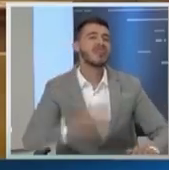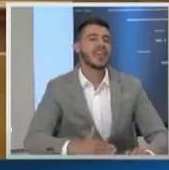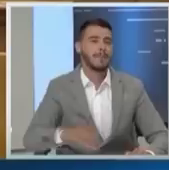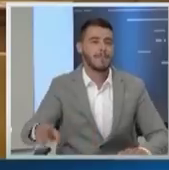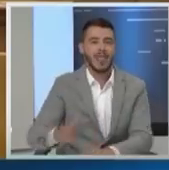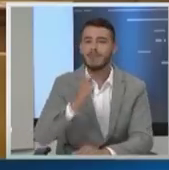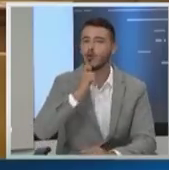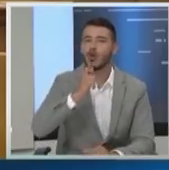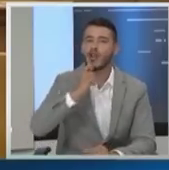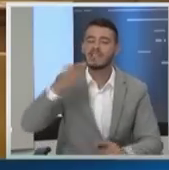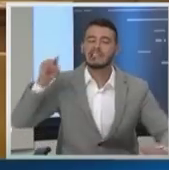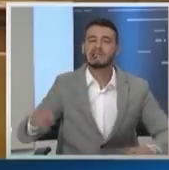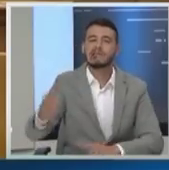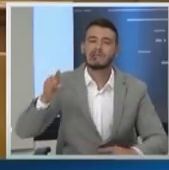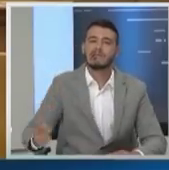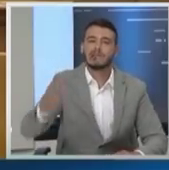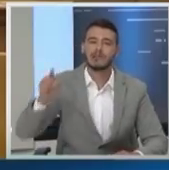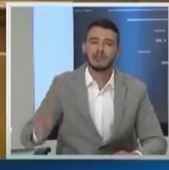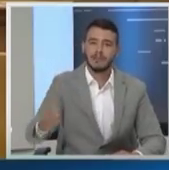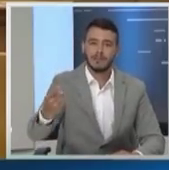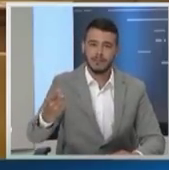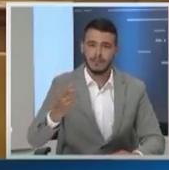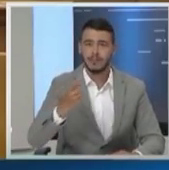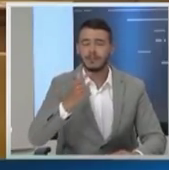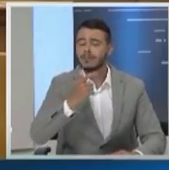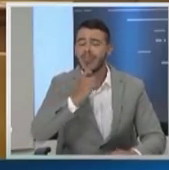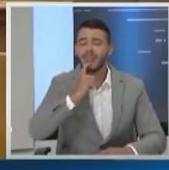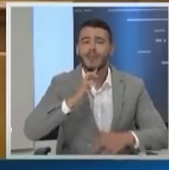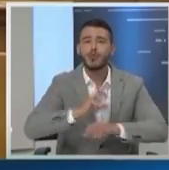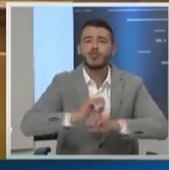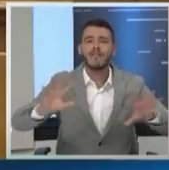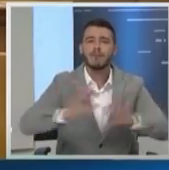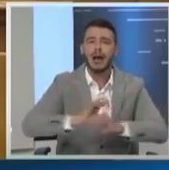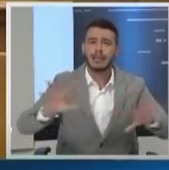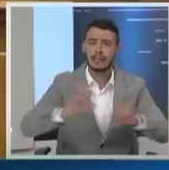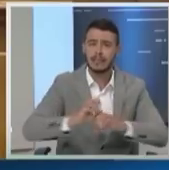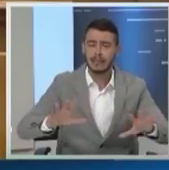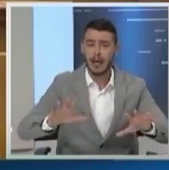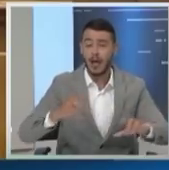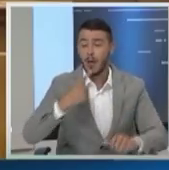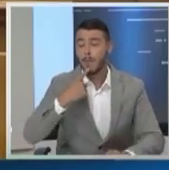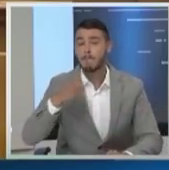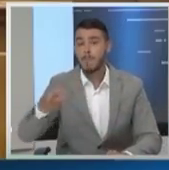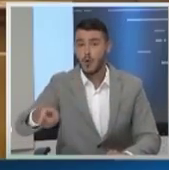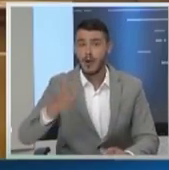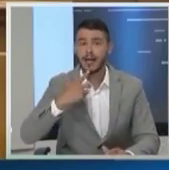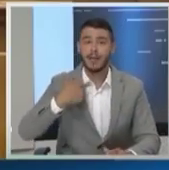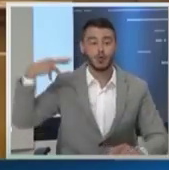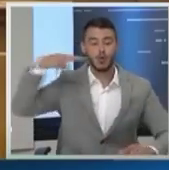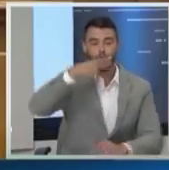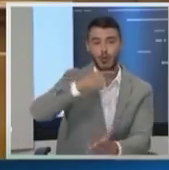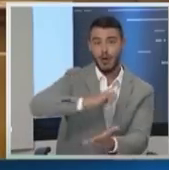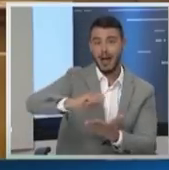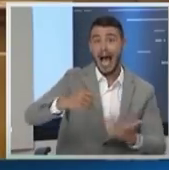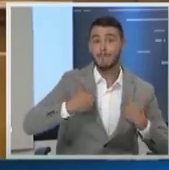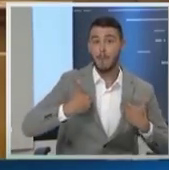δημοσιογραφίας. Των δημοσιευμάτων που δήθεν κατευθύνονται από το Μαξίμου και από μένα